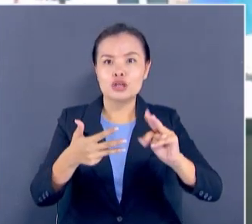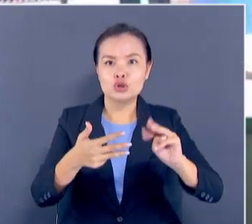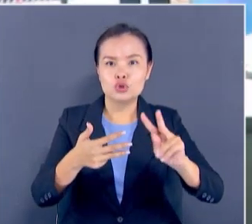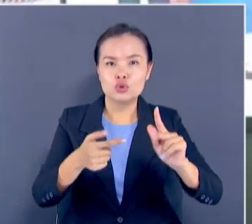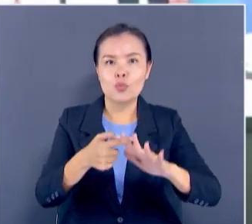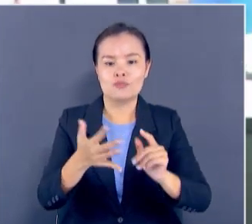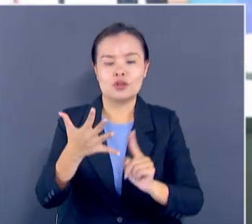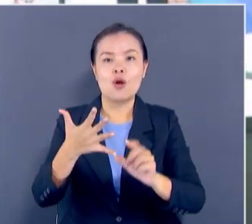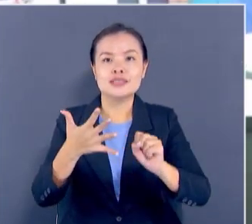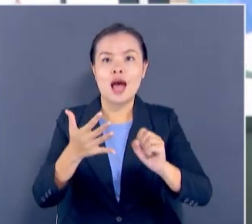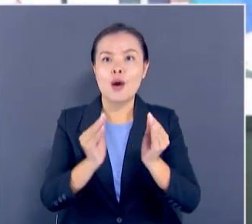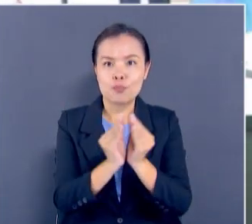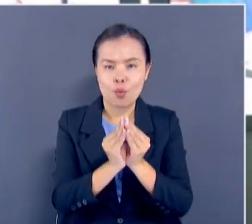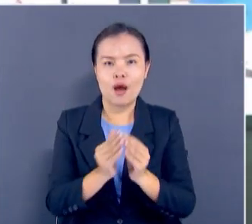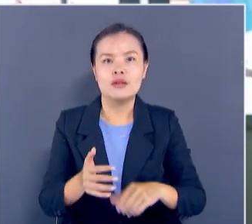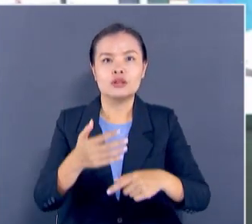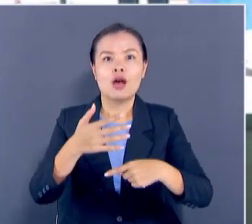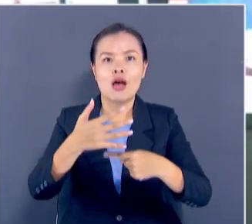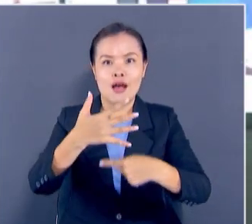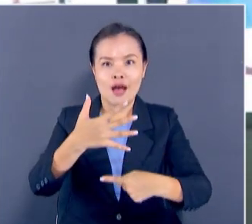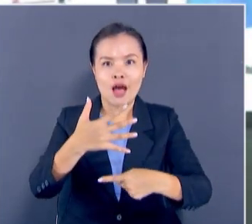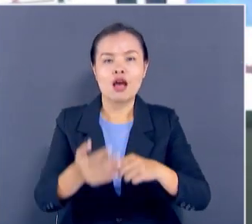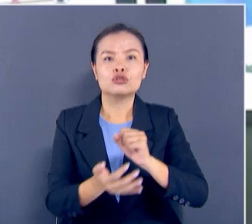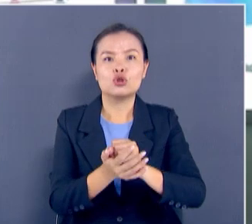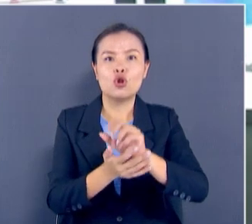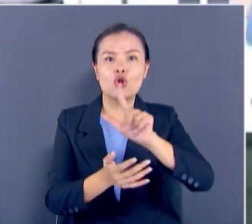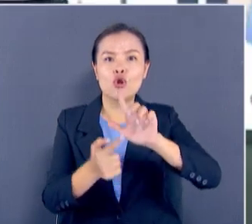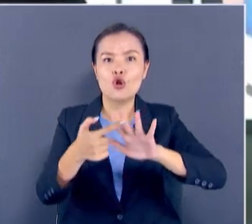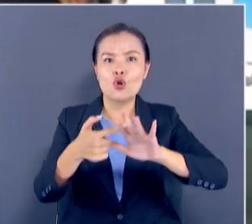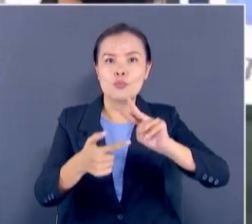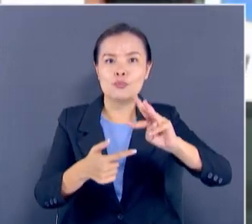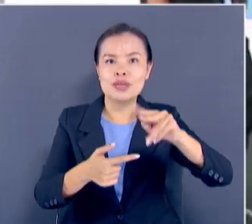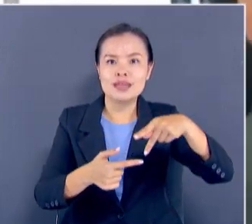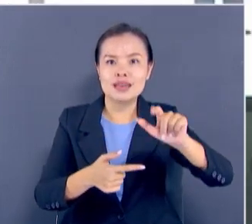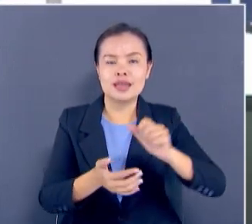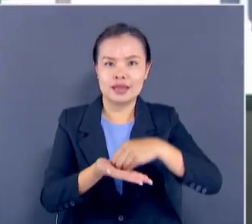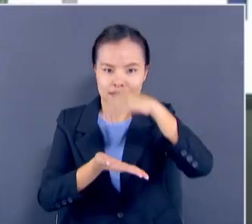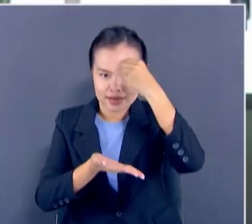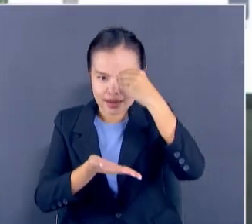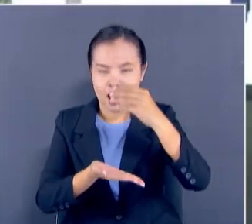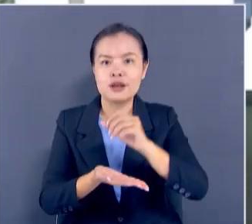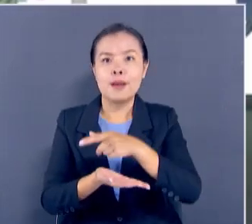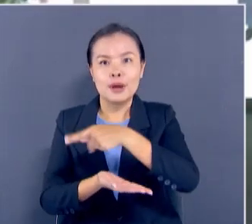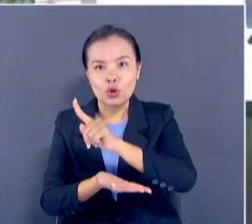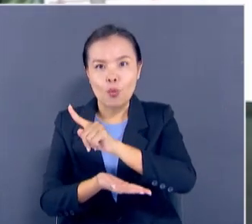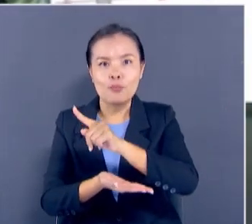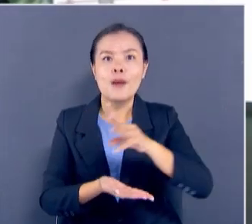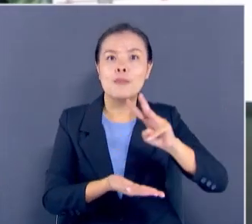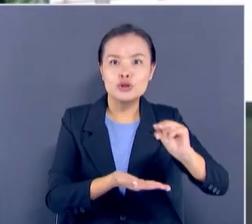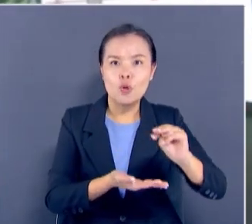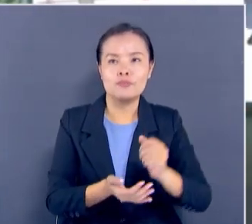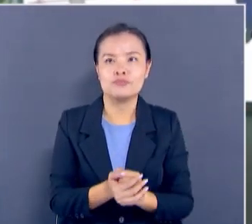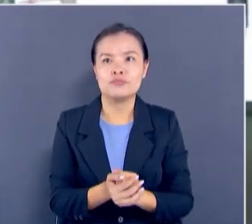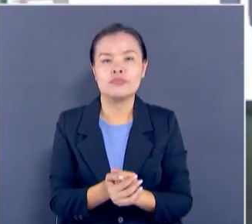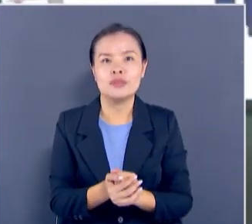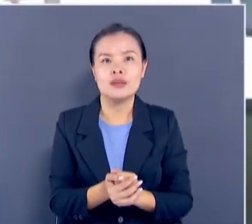รียนวัดสระบัวโรงเรียนสวนลุมพินีแบ่งเป็นระดับชั้นประถมศึกษาและระดับชั้นมัธยมศึกษารวมถึงบุตรลูกจ้าง